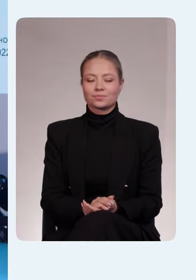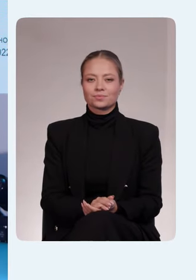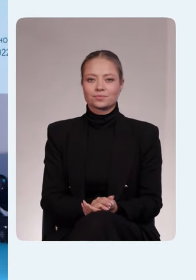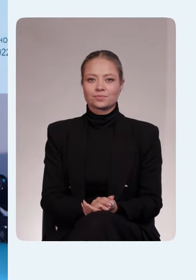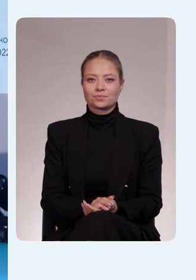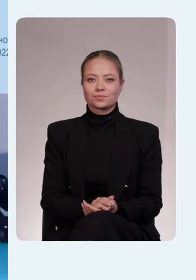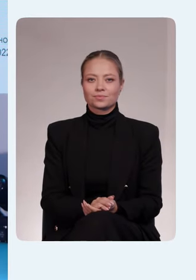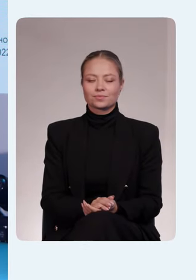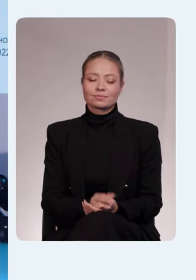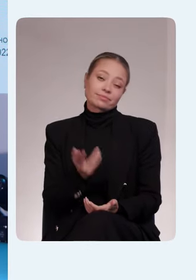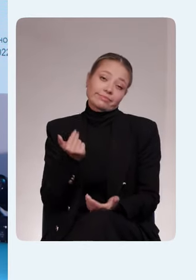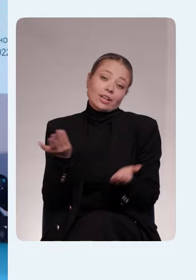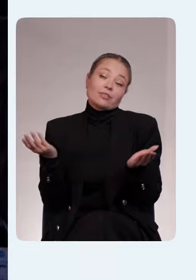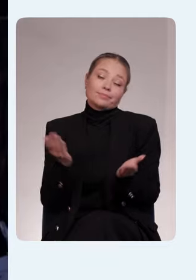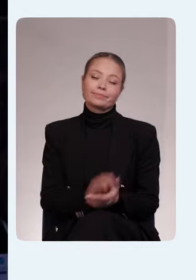Да.